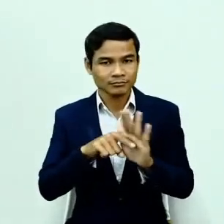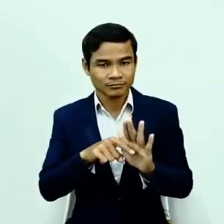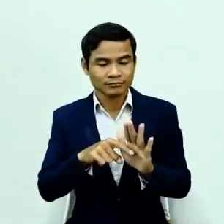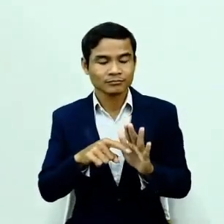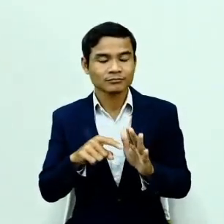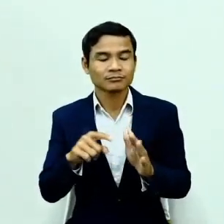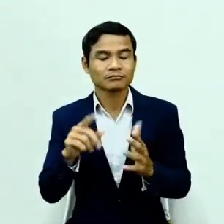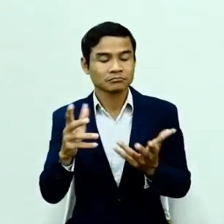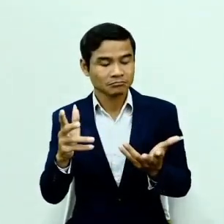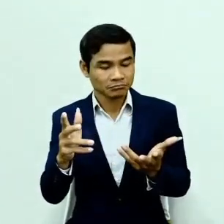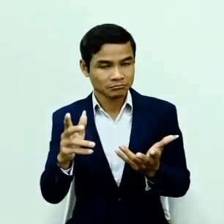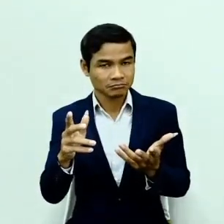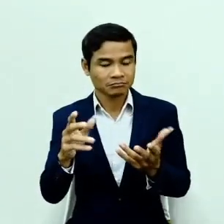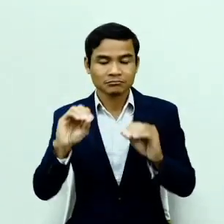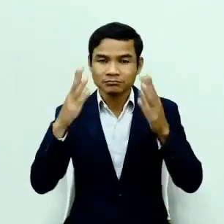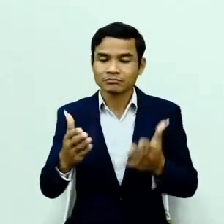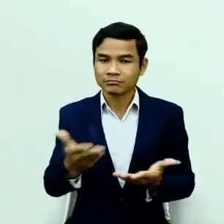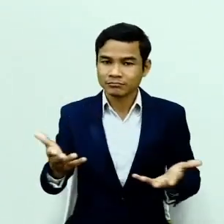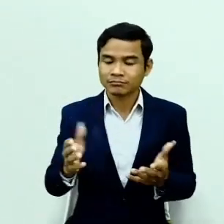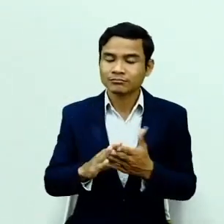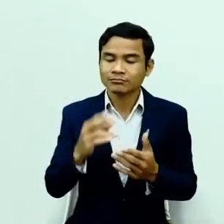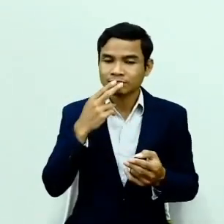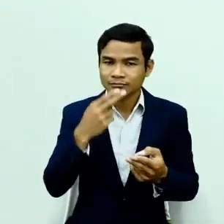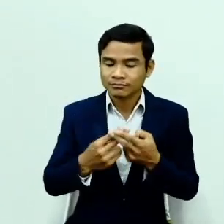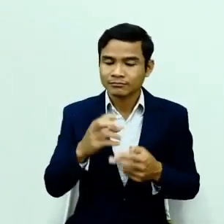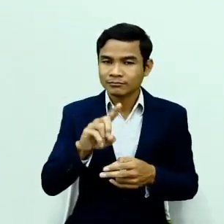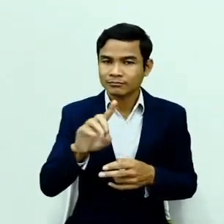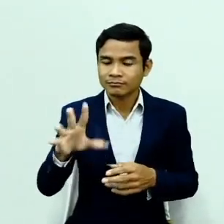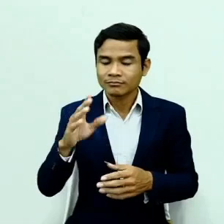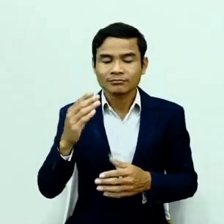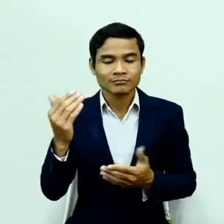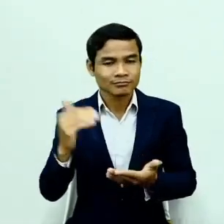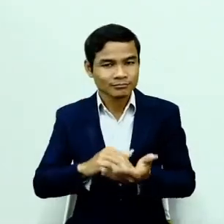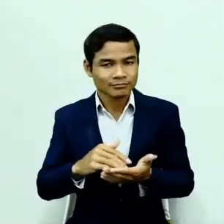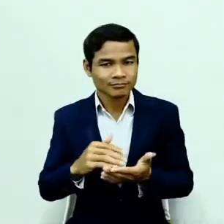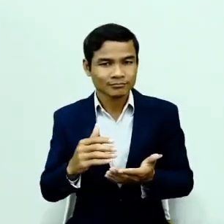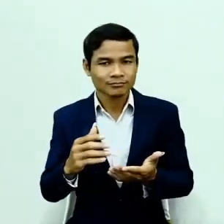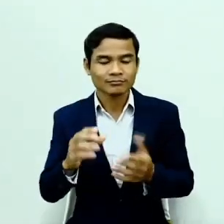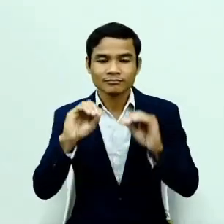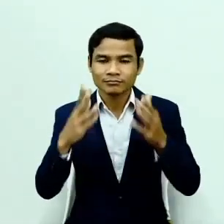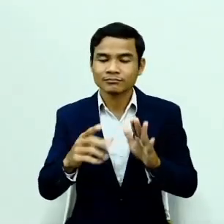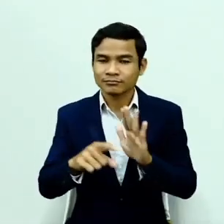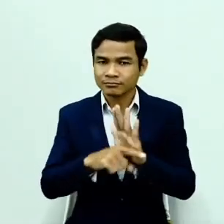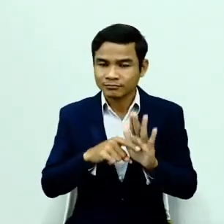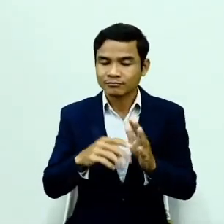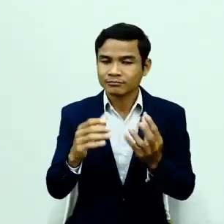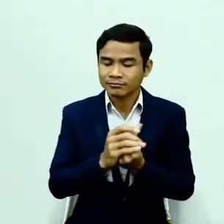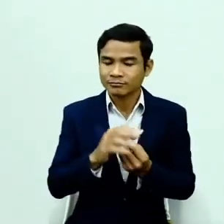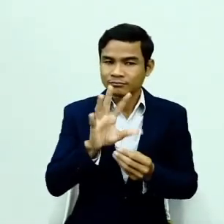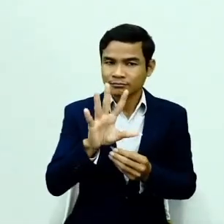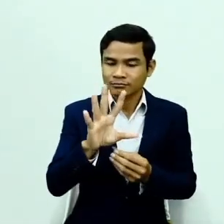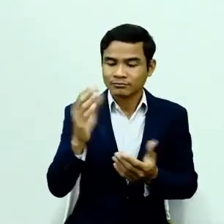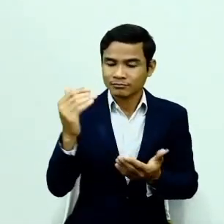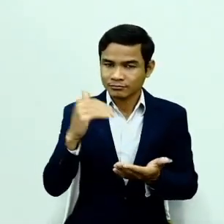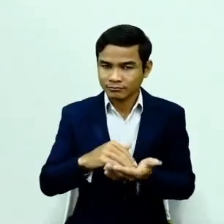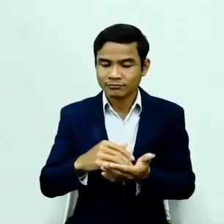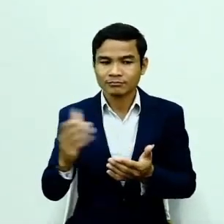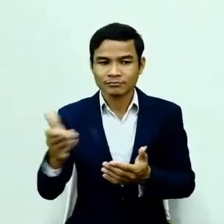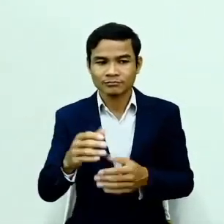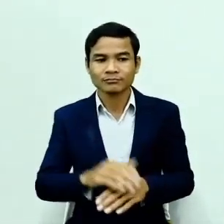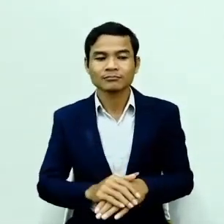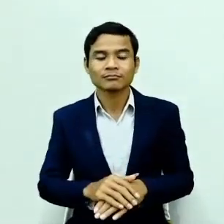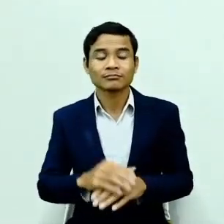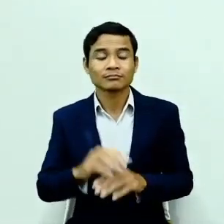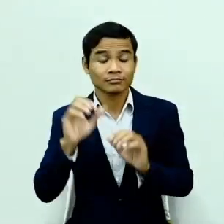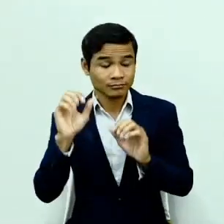nâng. Chà, nè cụ thua dàng nát bán chùm lại nó sao đập răm con. Chà, cứ nè cụ đọt nâng chùm nuôn răm nì vĩnh. Chà, nè cụ đang